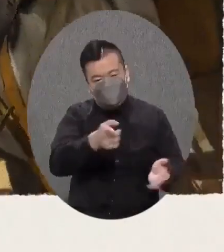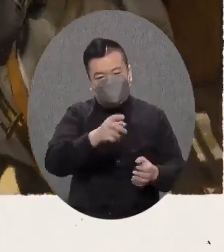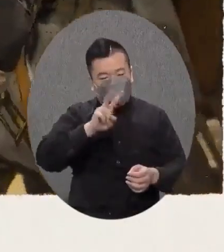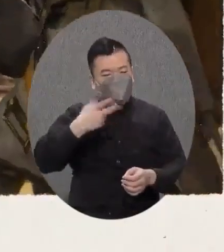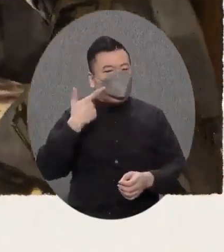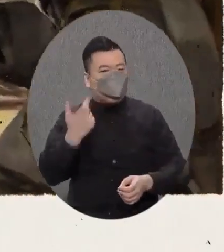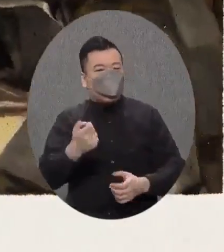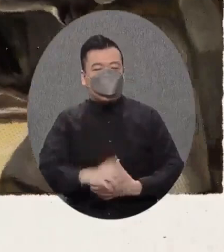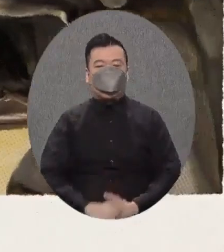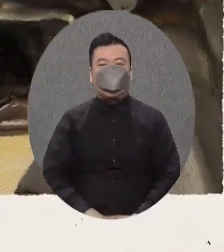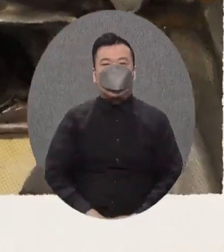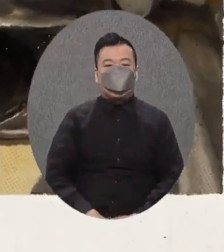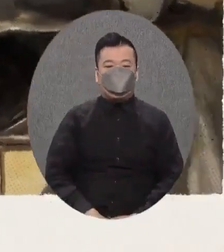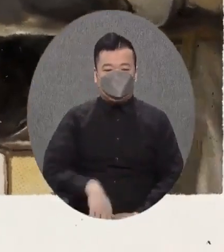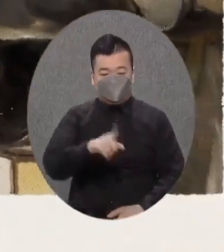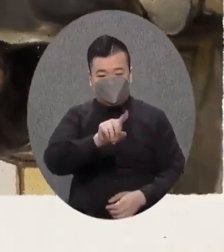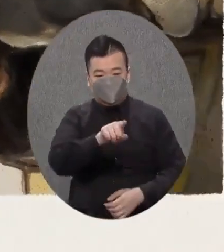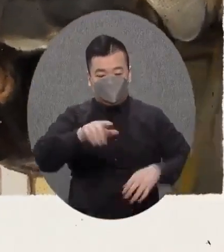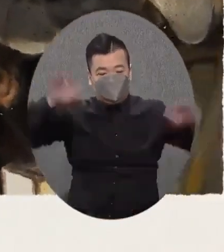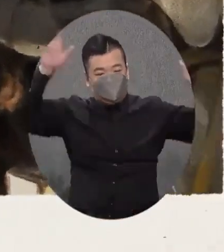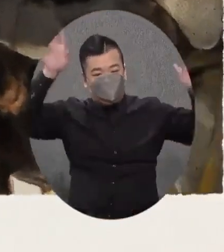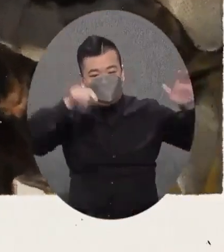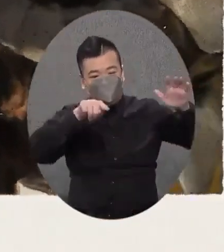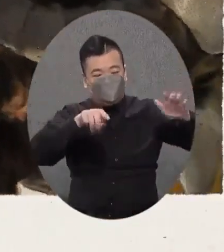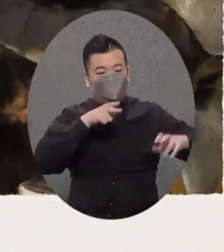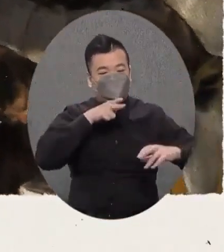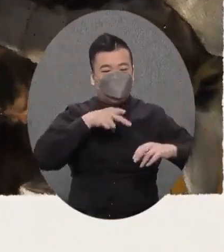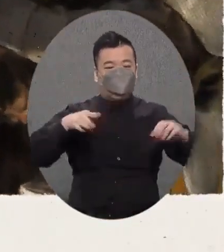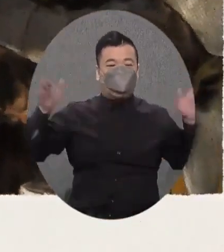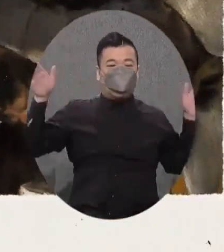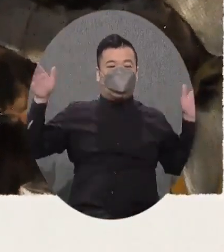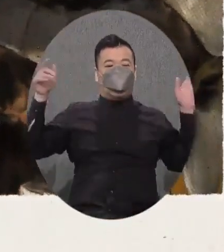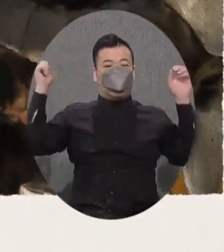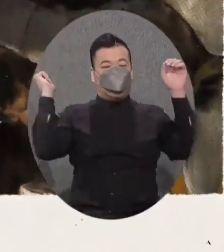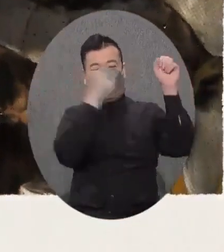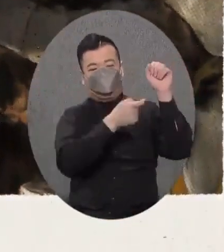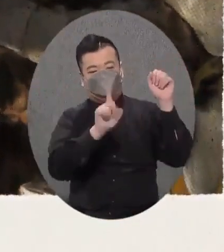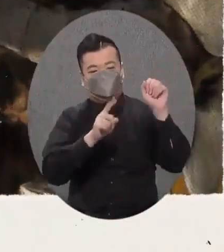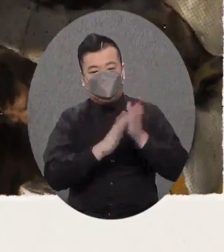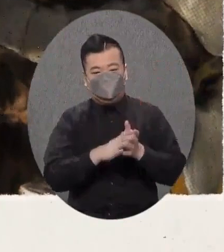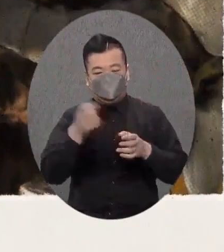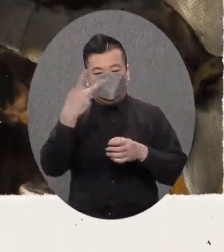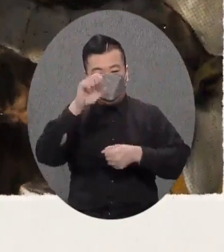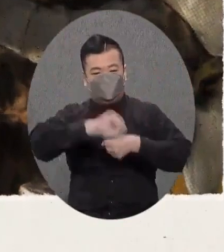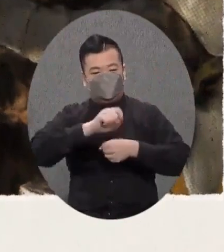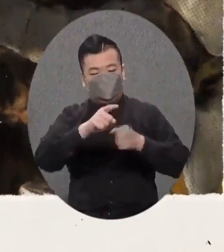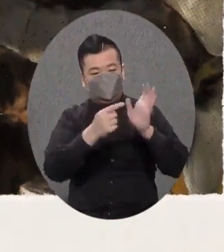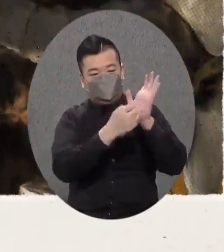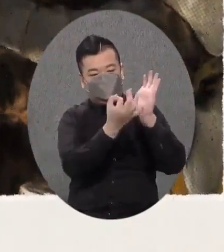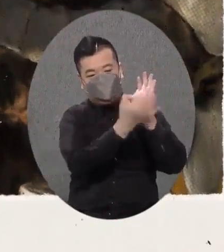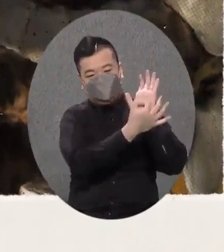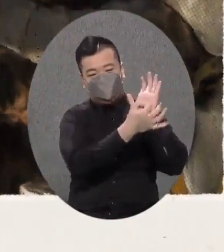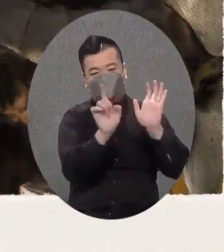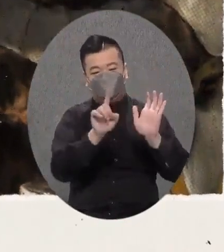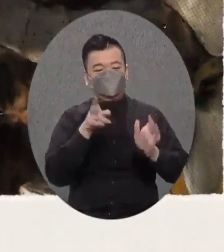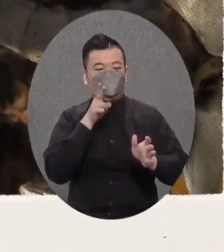易。而中间那个平民摆出个好像被钉十字架的姿势，加上手掌上面那个窿，就好